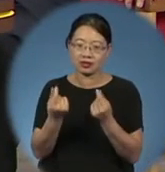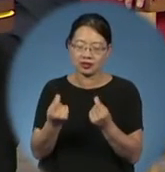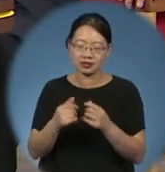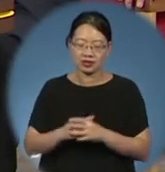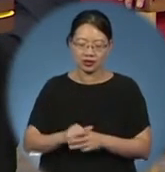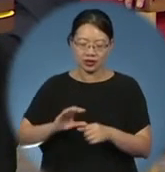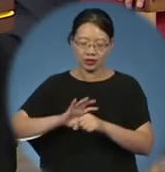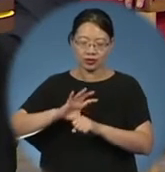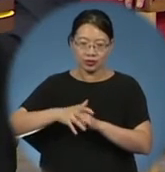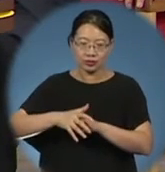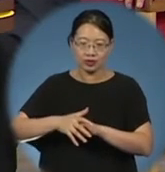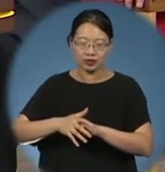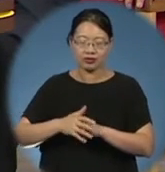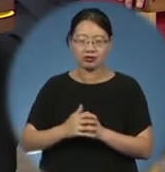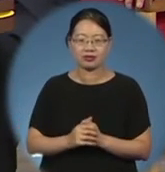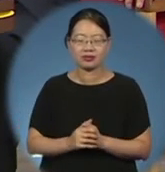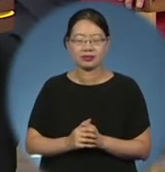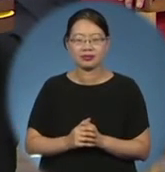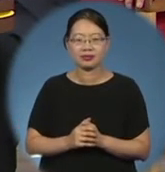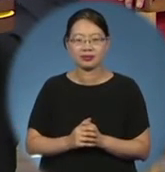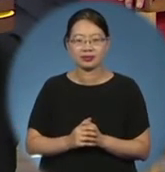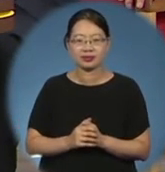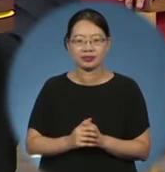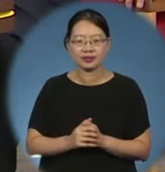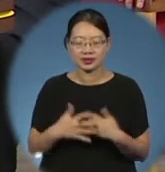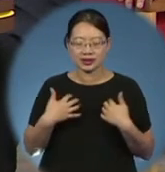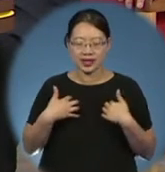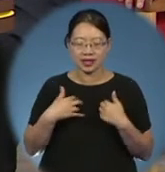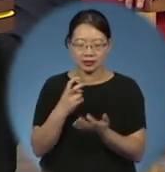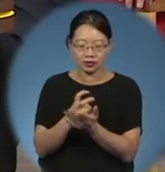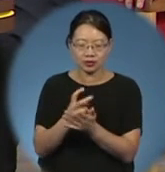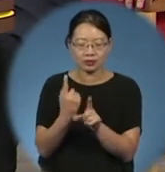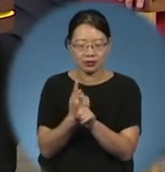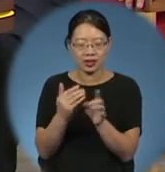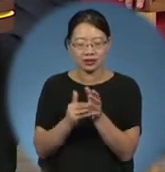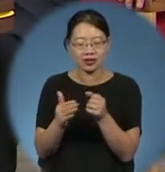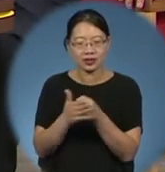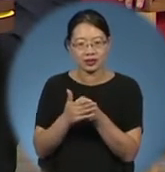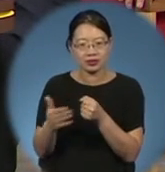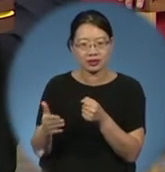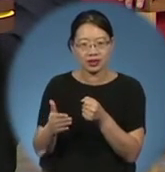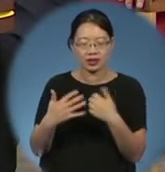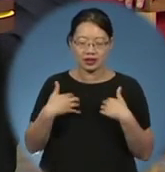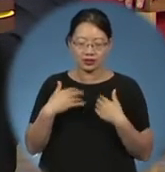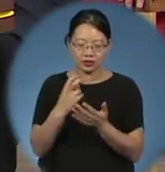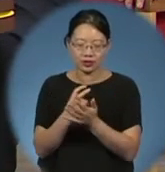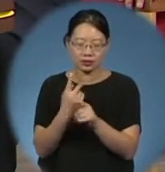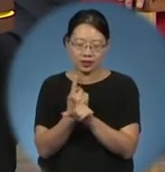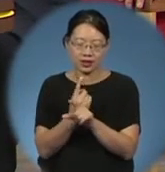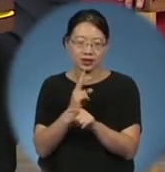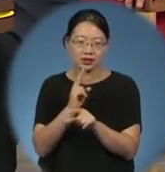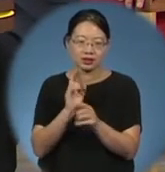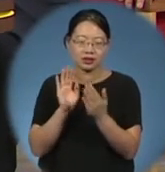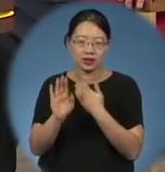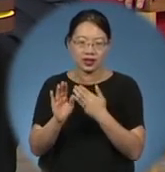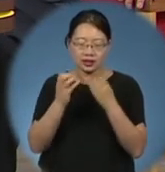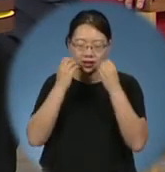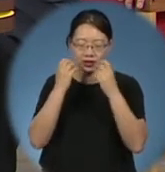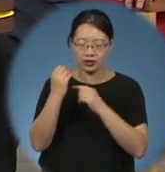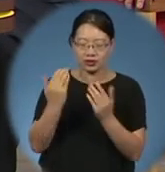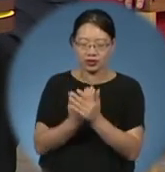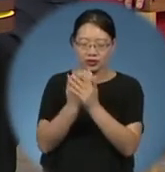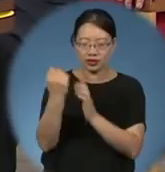글로벌 2 개임 에 룰이 밖에 없거든요 더 게임 의 룰을 바꿔줘야 신성장 동력이